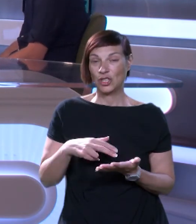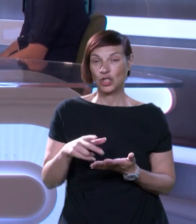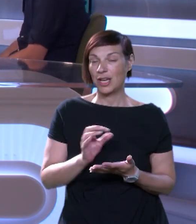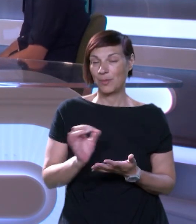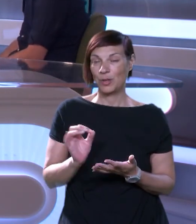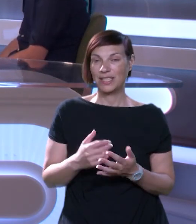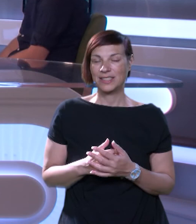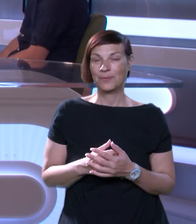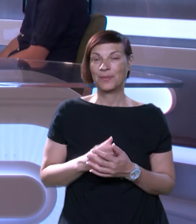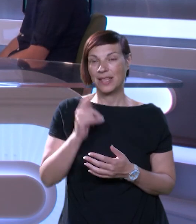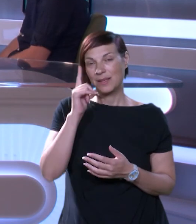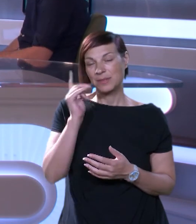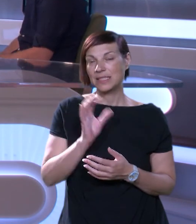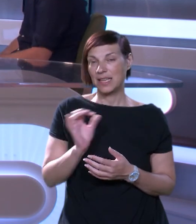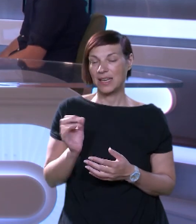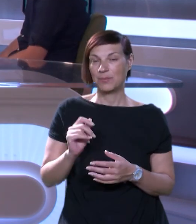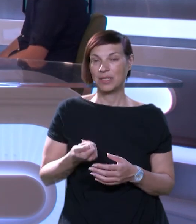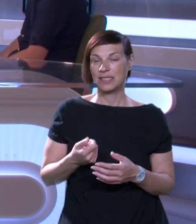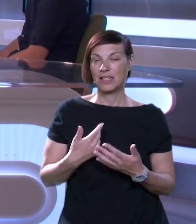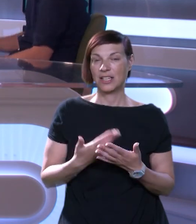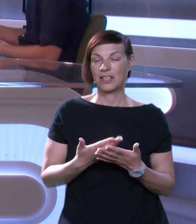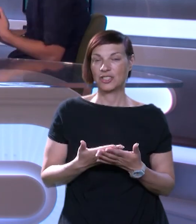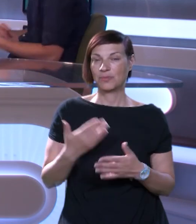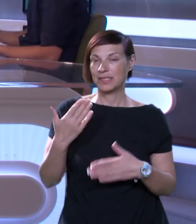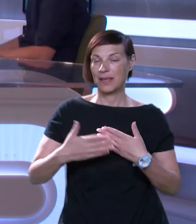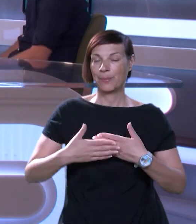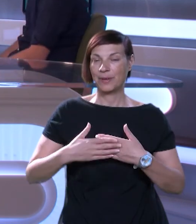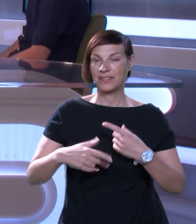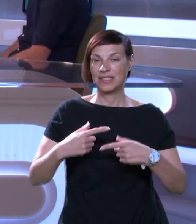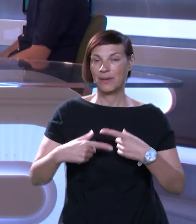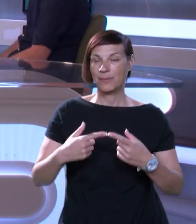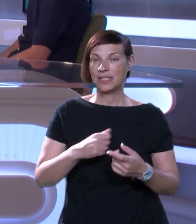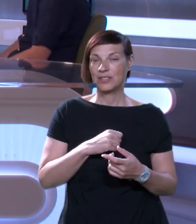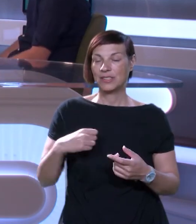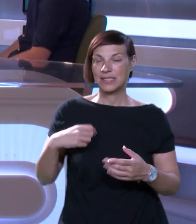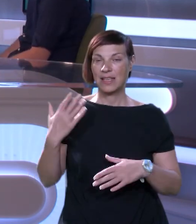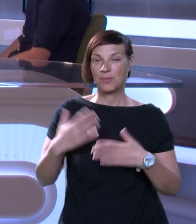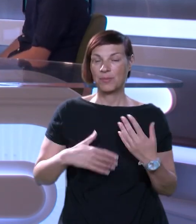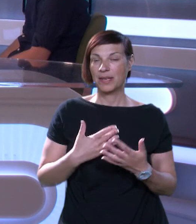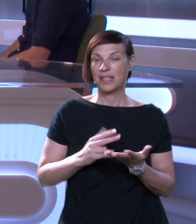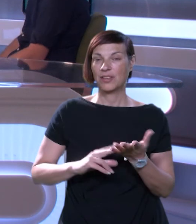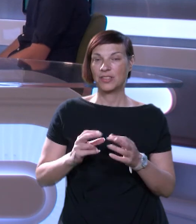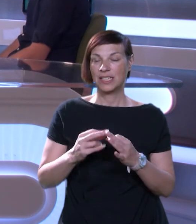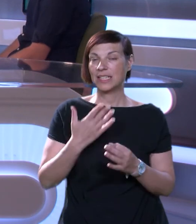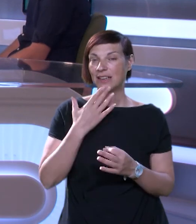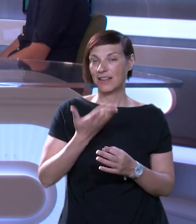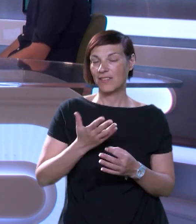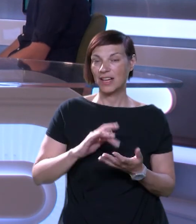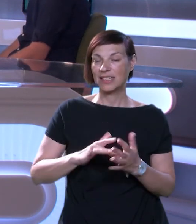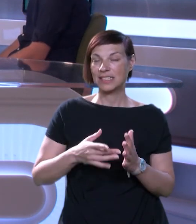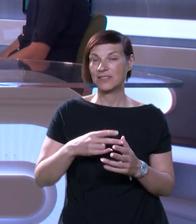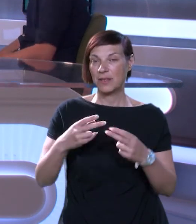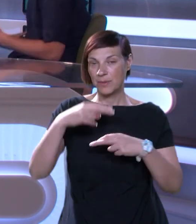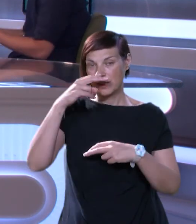je najbolji. Mislim da je to najbolji zaključak. Nekako s time ćemo evo privesti emisiju samome kraju. Nina, hvala ti na ovim